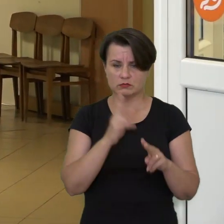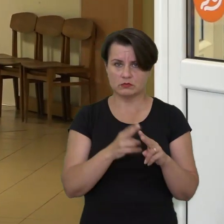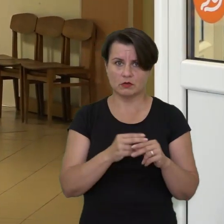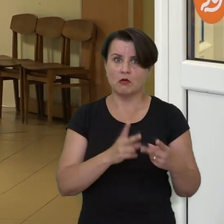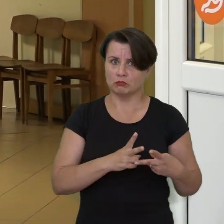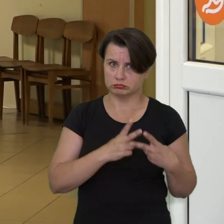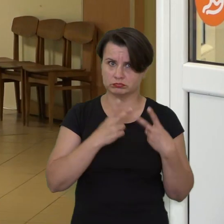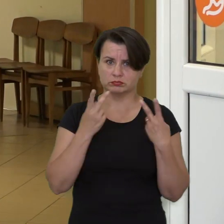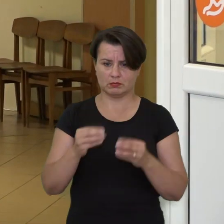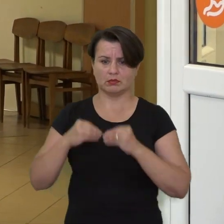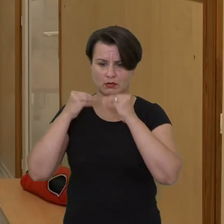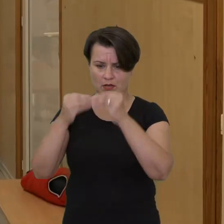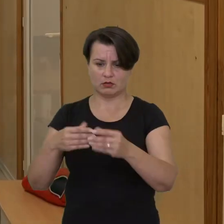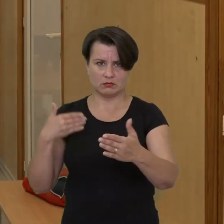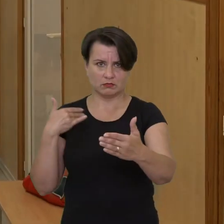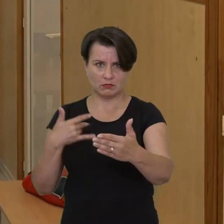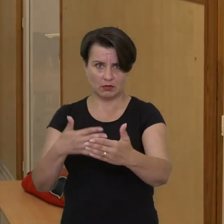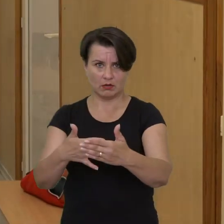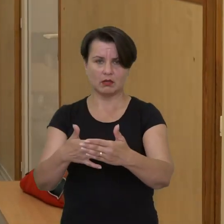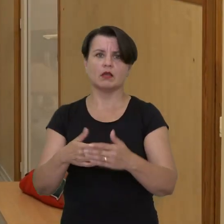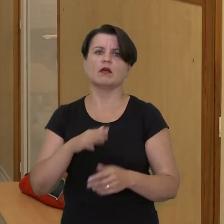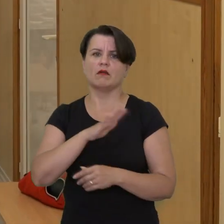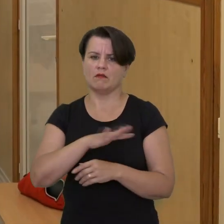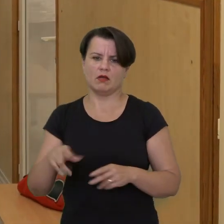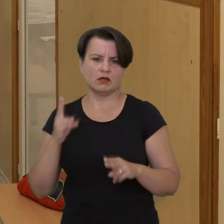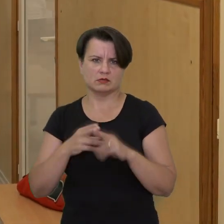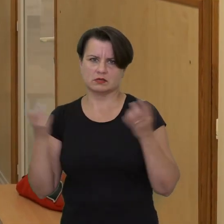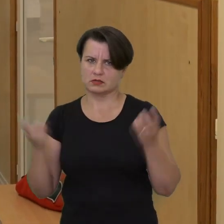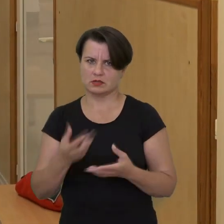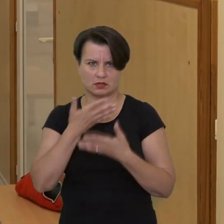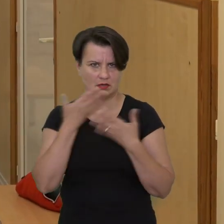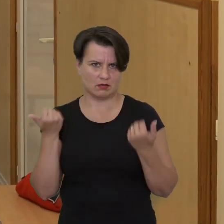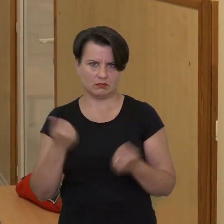dar labiau džiuginantis. Per dešimtmetį nebuvo mūsų rajone